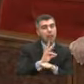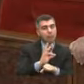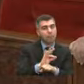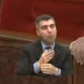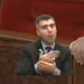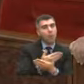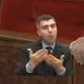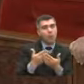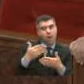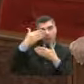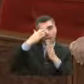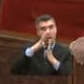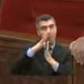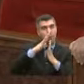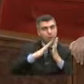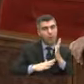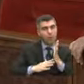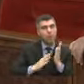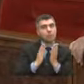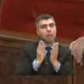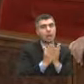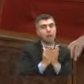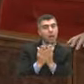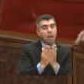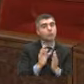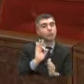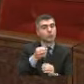المغاربة إمكانية التمدرس بعد التعميم